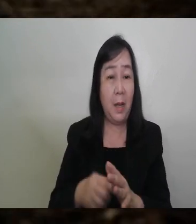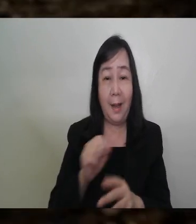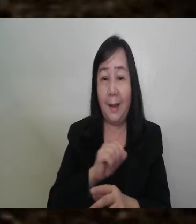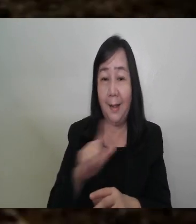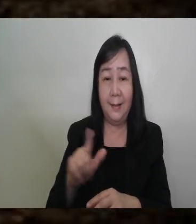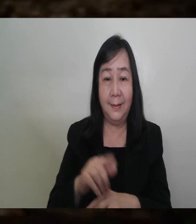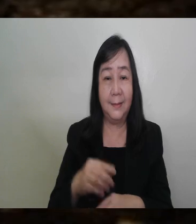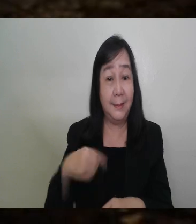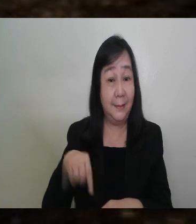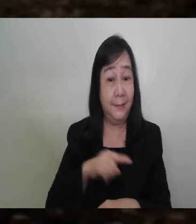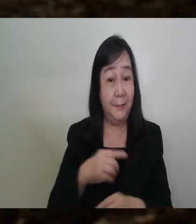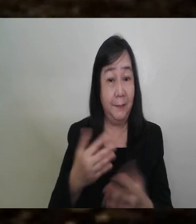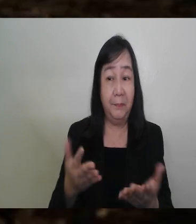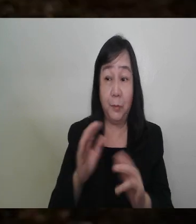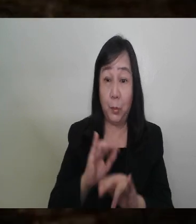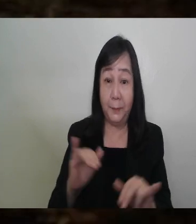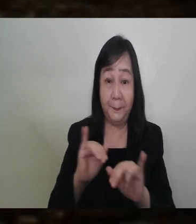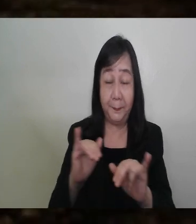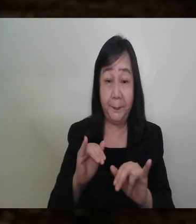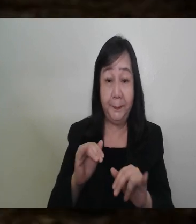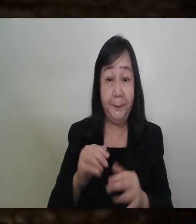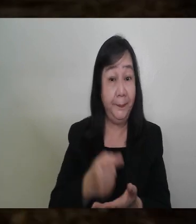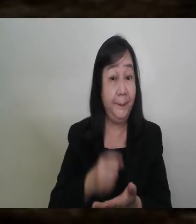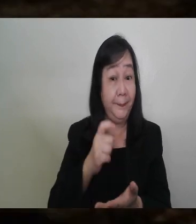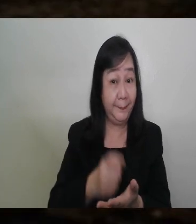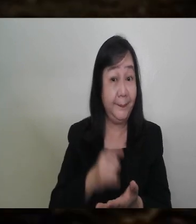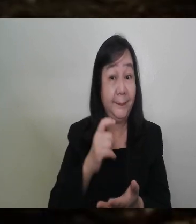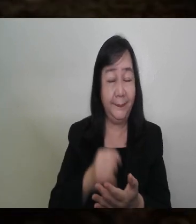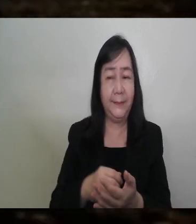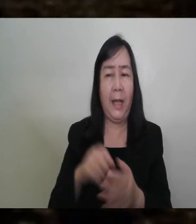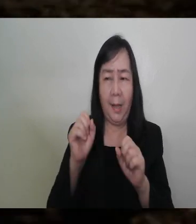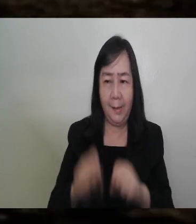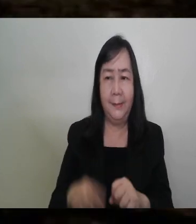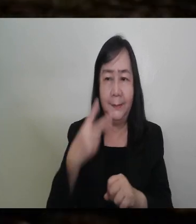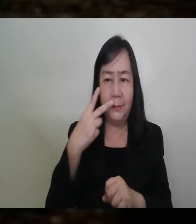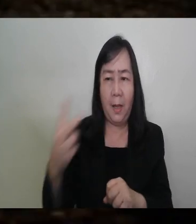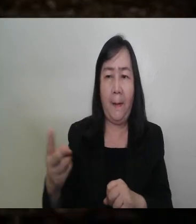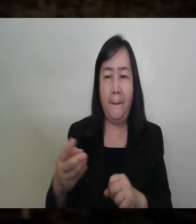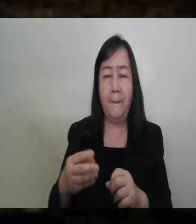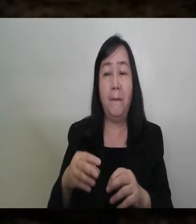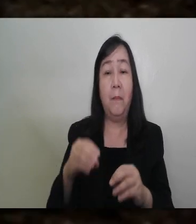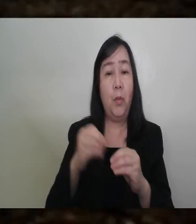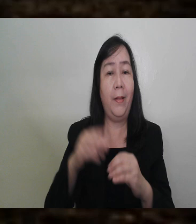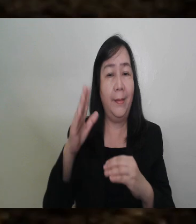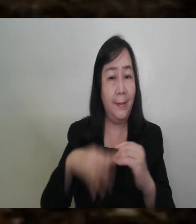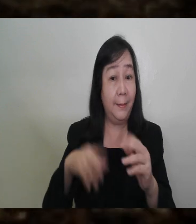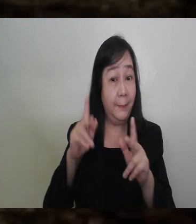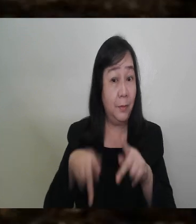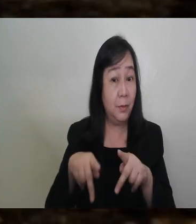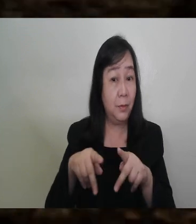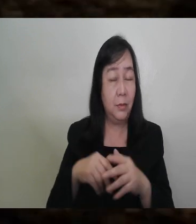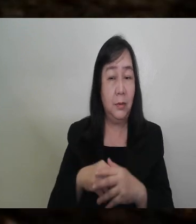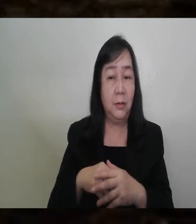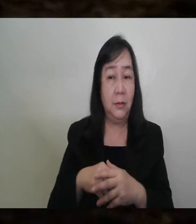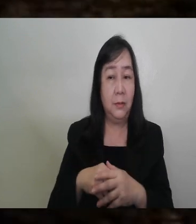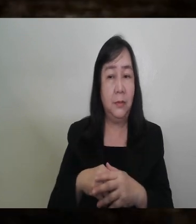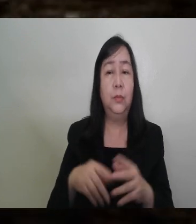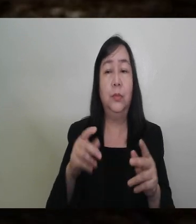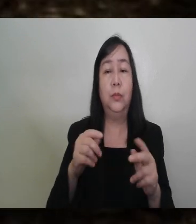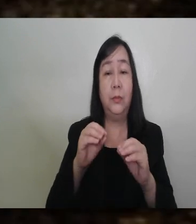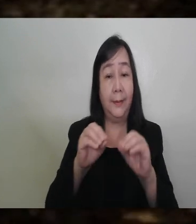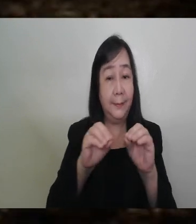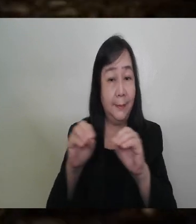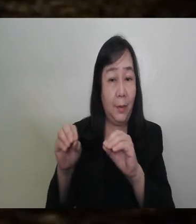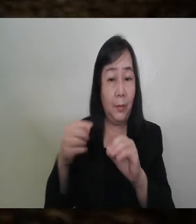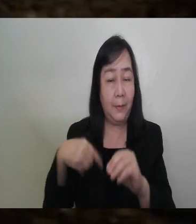Diyos ang lahat sa atin. Tulad ng mantis shrimp na nakakakita ng higit sa tao, tinuturoan